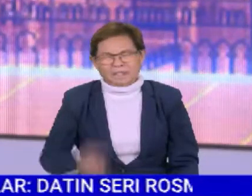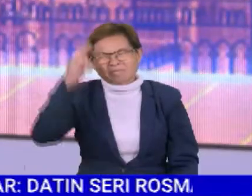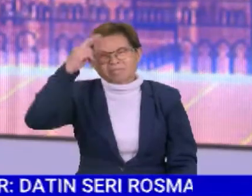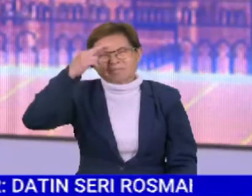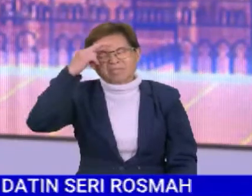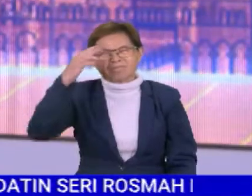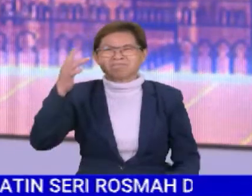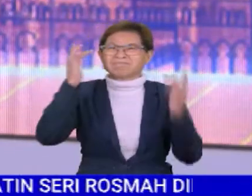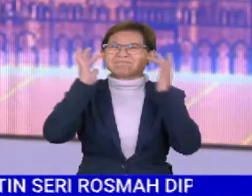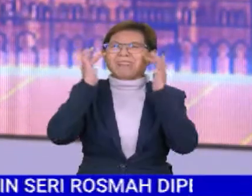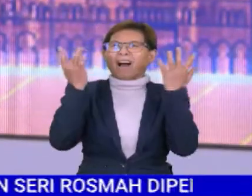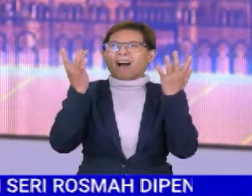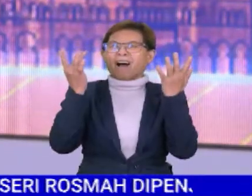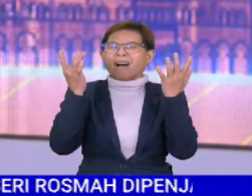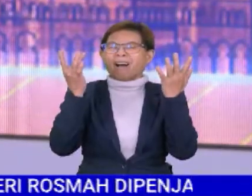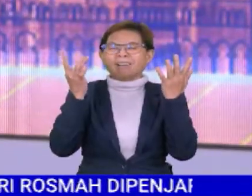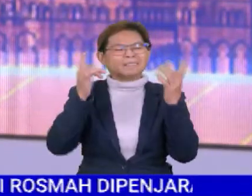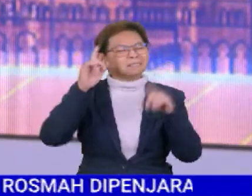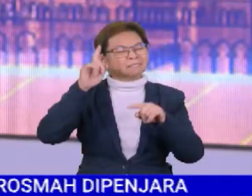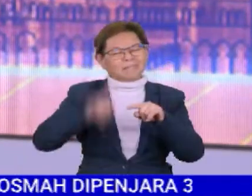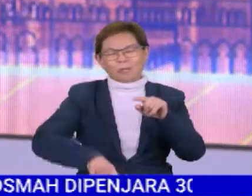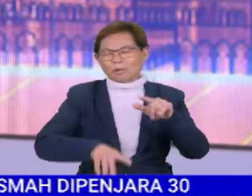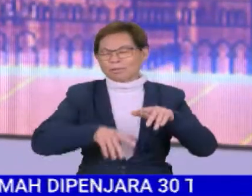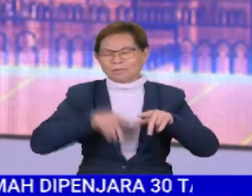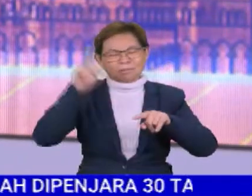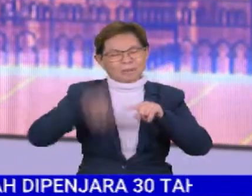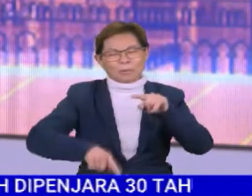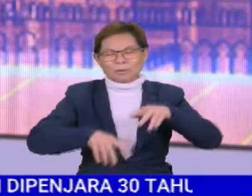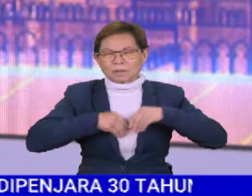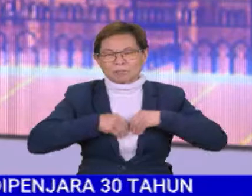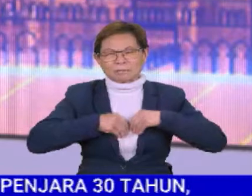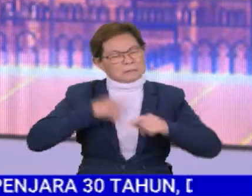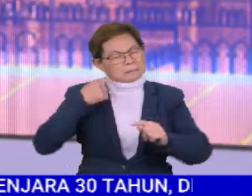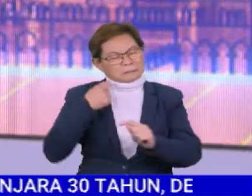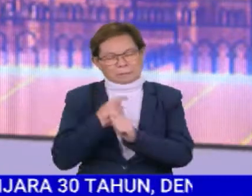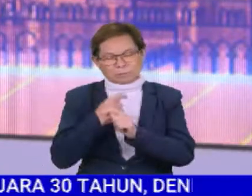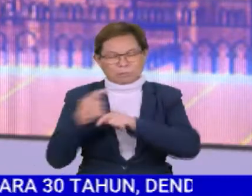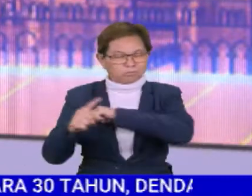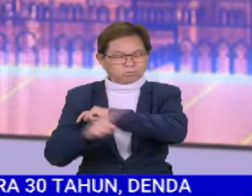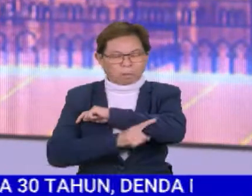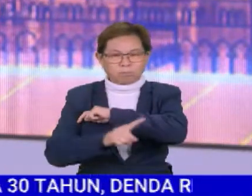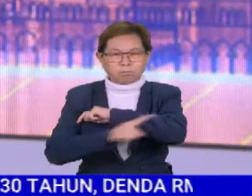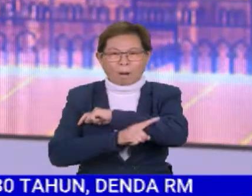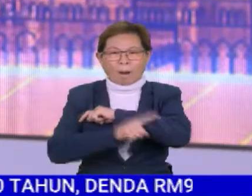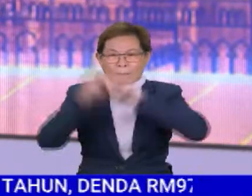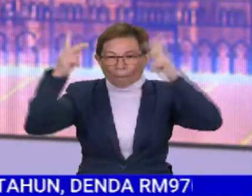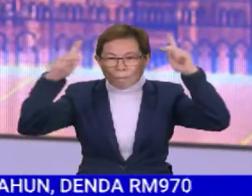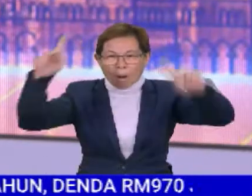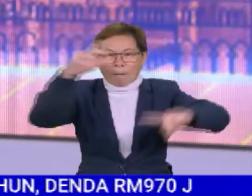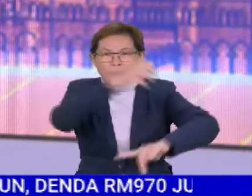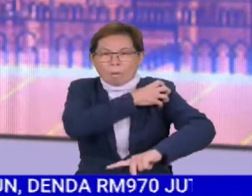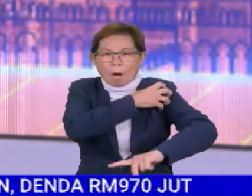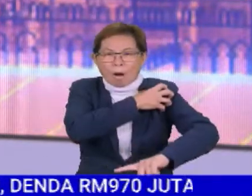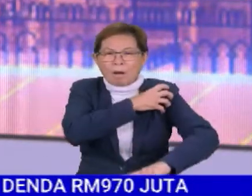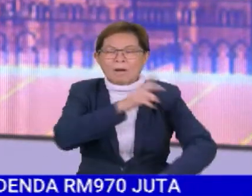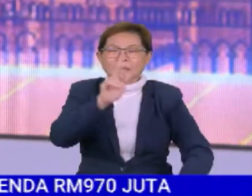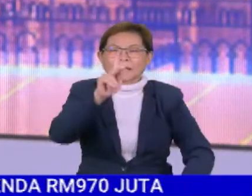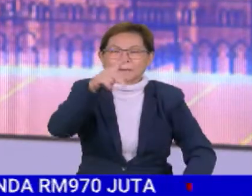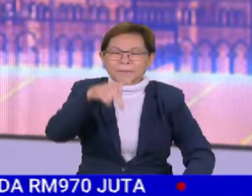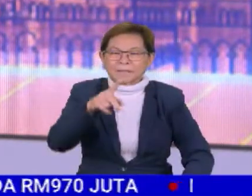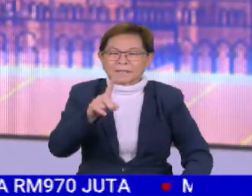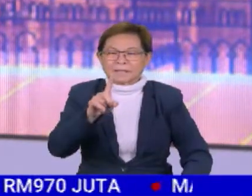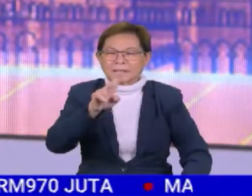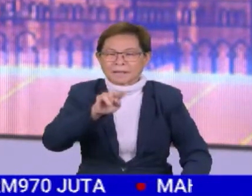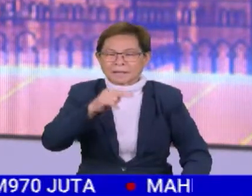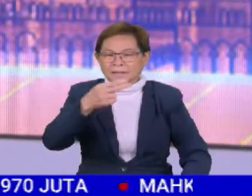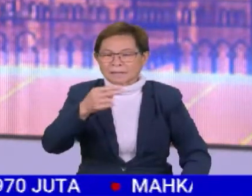Alasan tidak tahu tidak akan diterima dan kekal dikenakan tindakan. Tegas pengarah penguatkuasa Kementerian Perdagangan Dalam